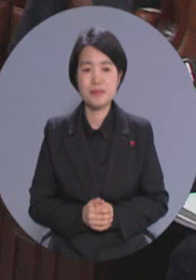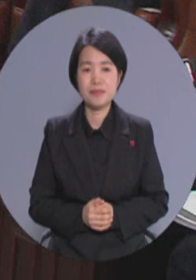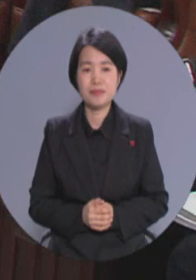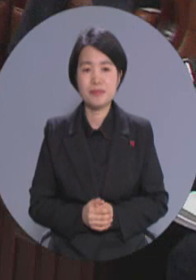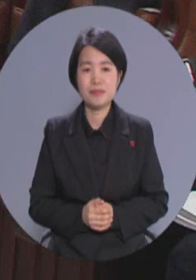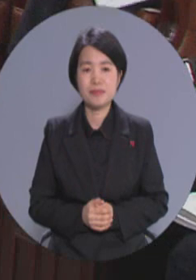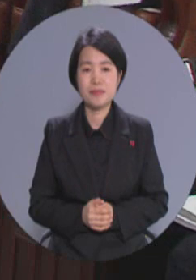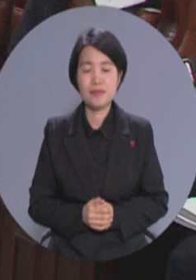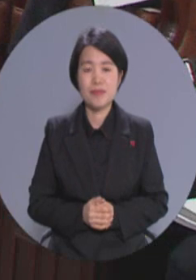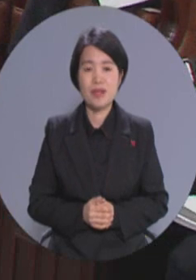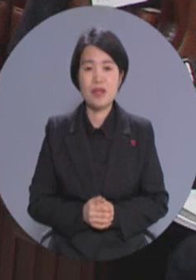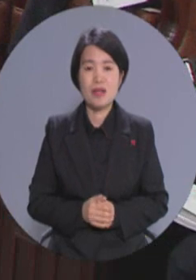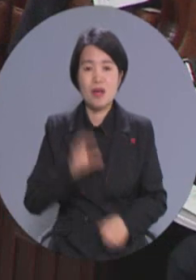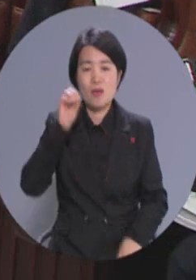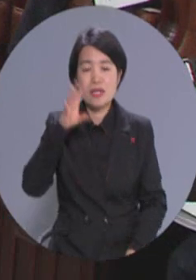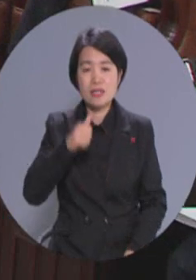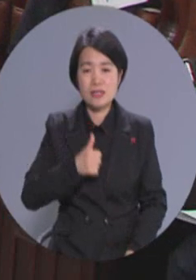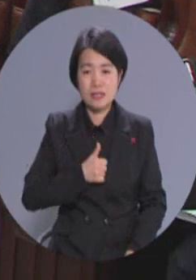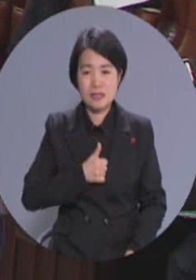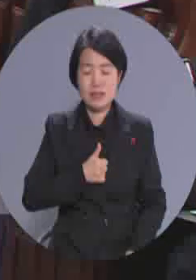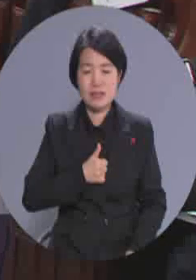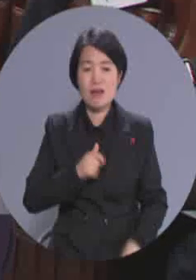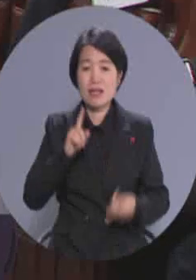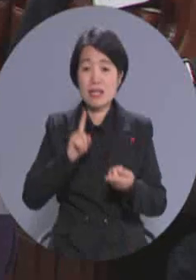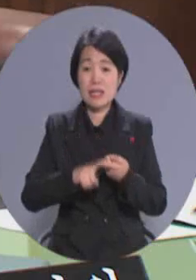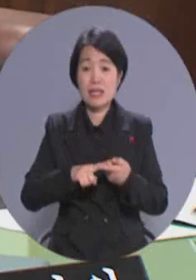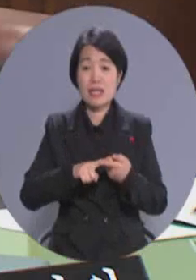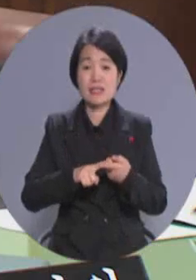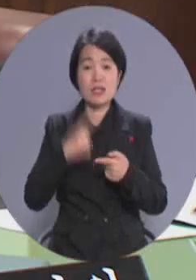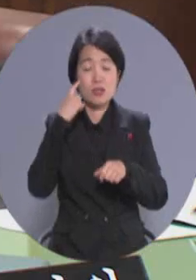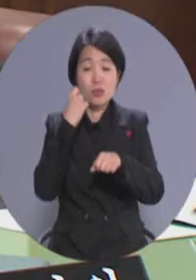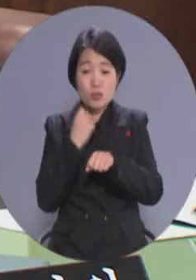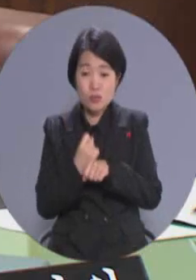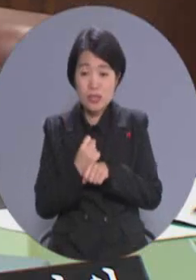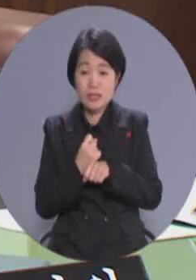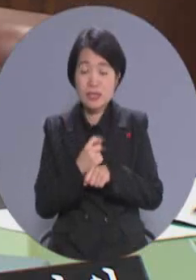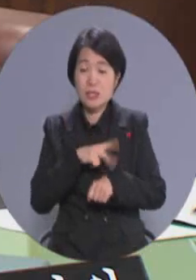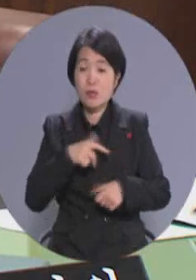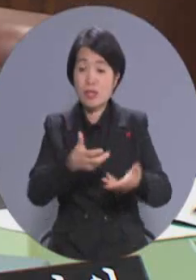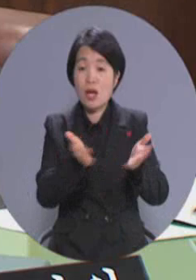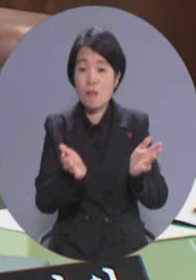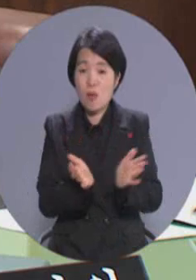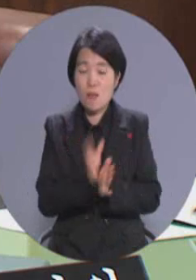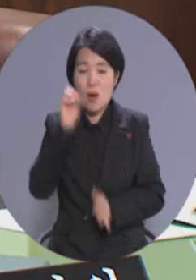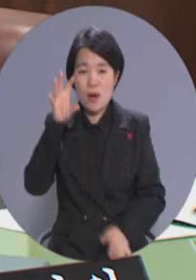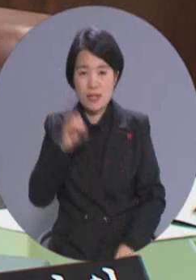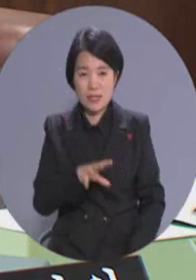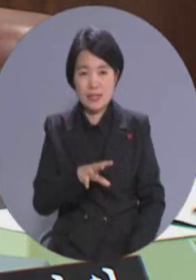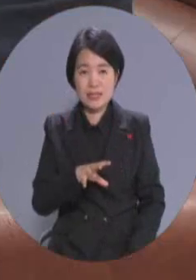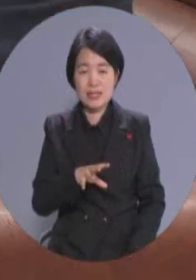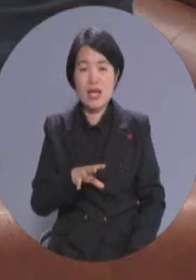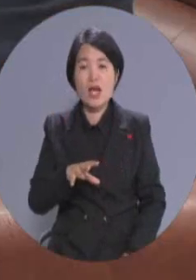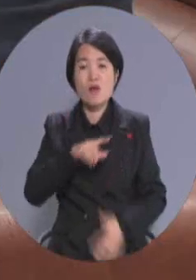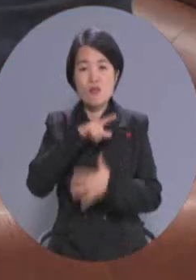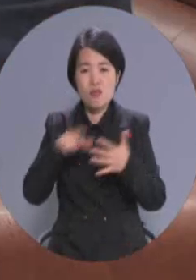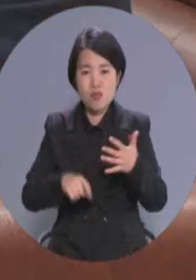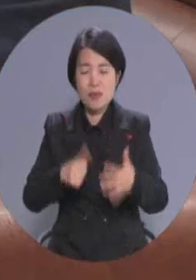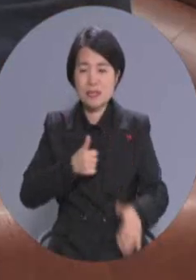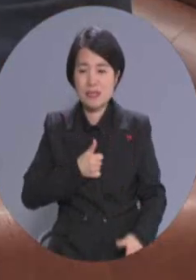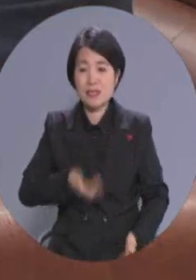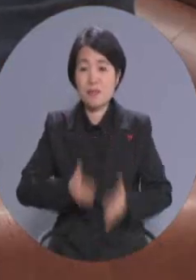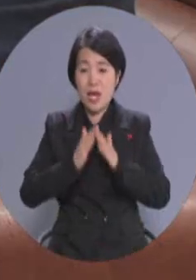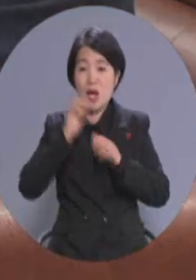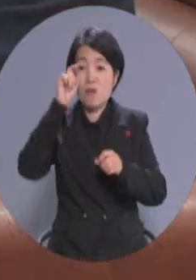광향 정체성 의원 연구 모임은 지방화 시대에 맞는 광 고유에 차별화된 콘텐츠와 정체성을 정립하기